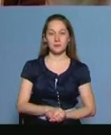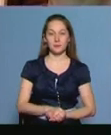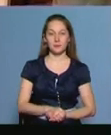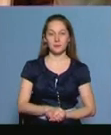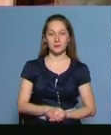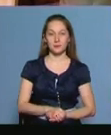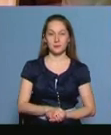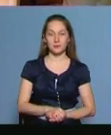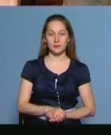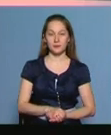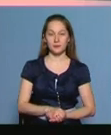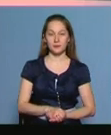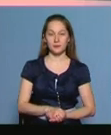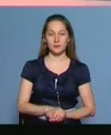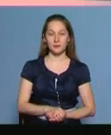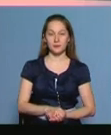Широбоков. Новости.